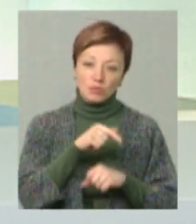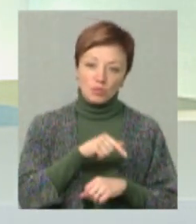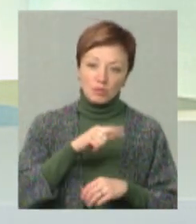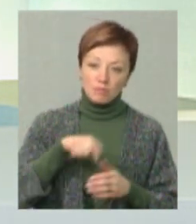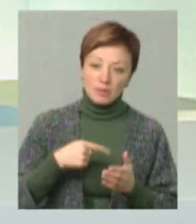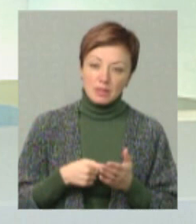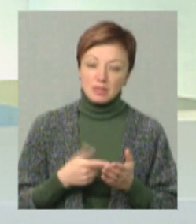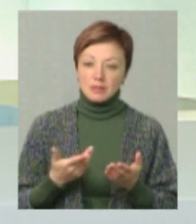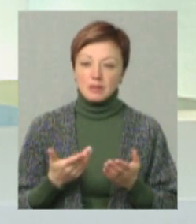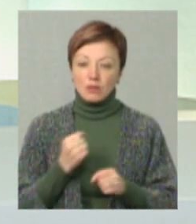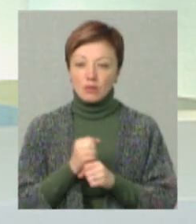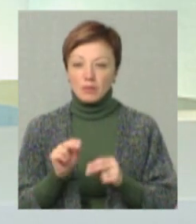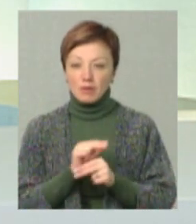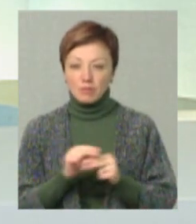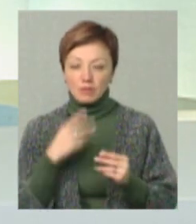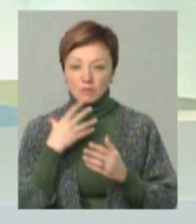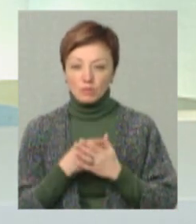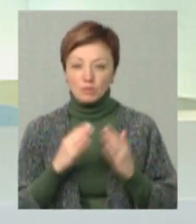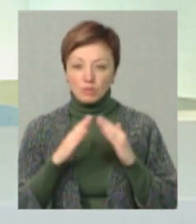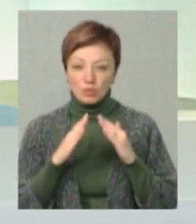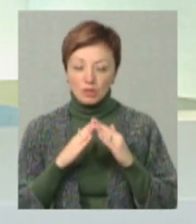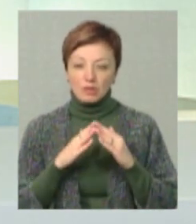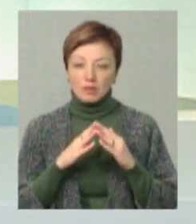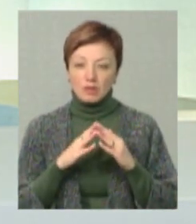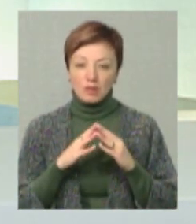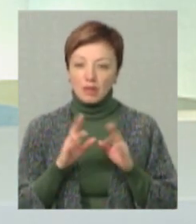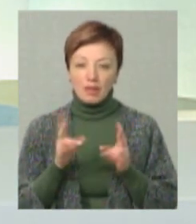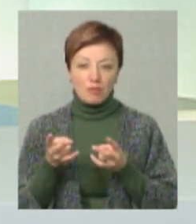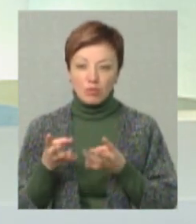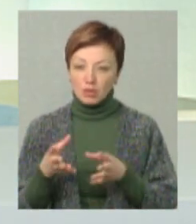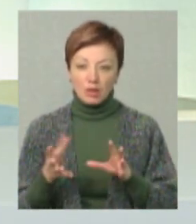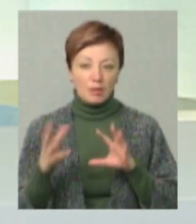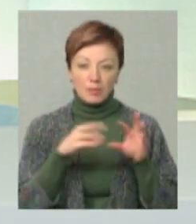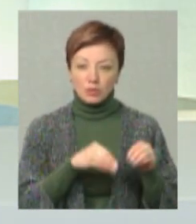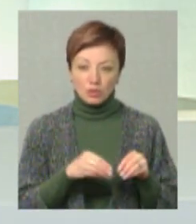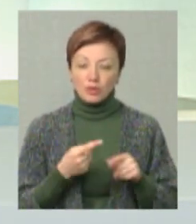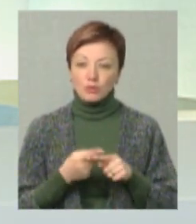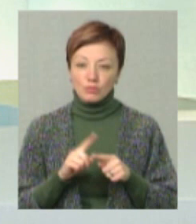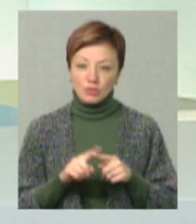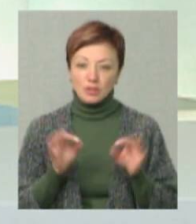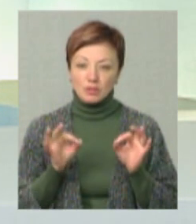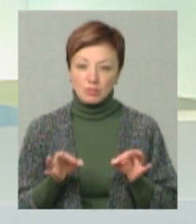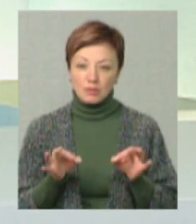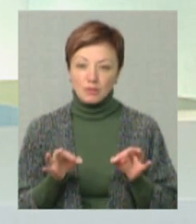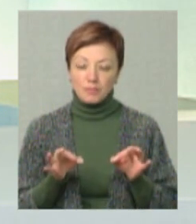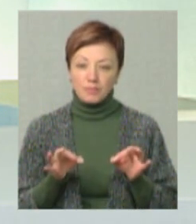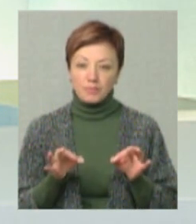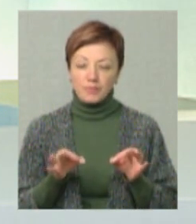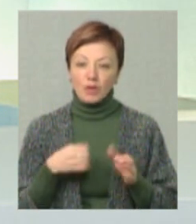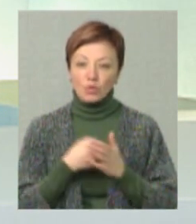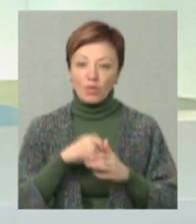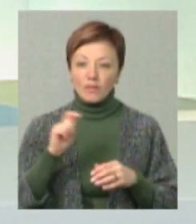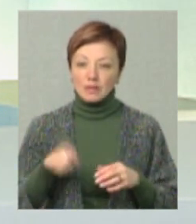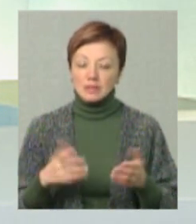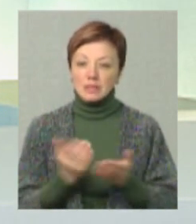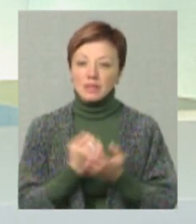працюють в Хмельницькому, роблять ремонт в своєму житлі, його не покидають, не переїжджають, тому насправді і до